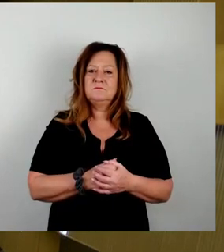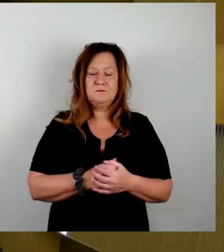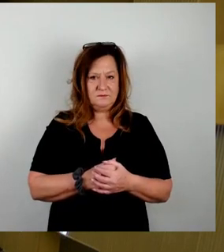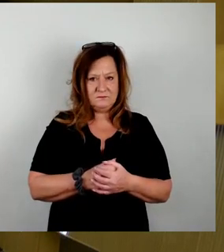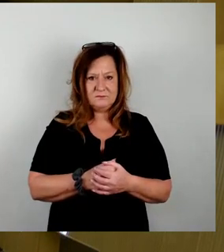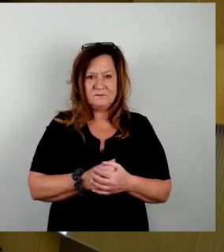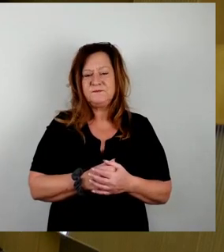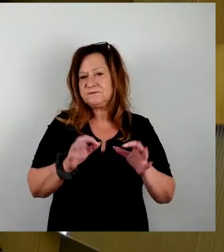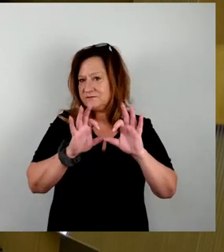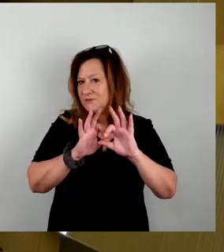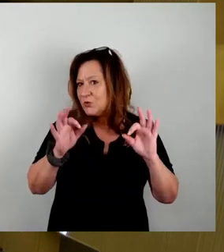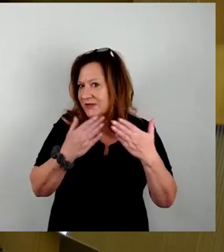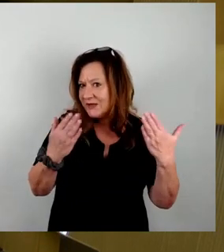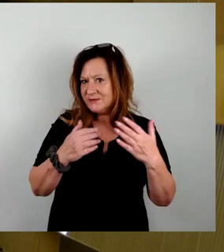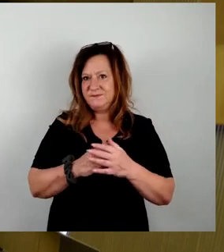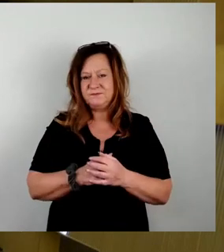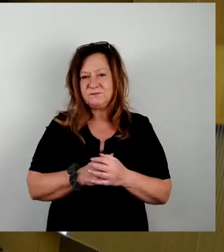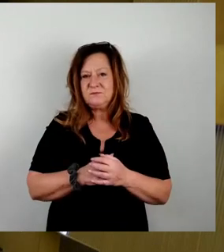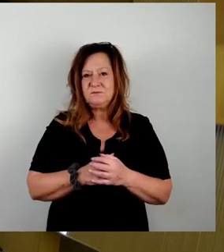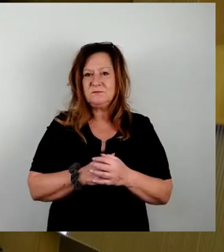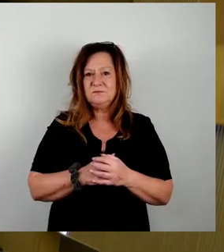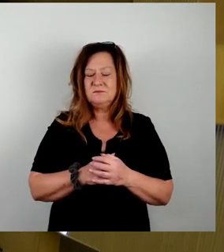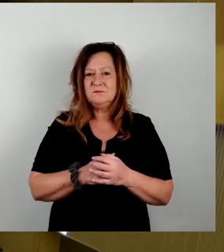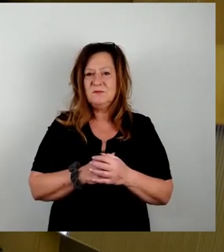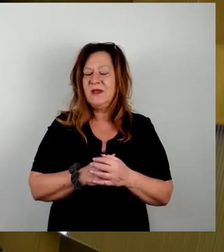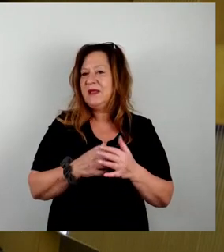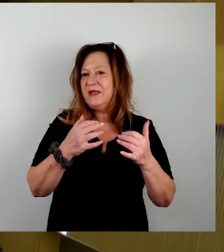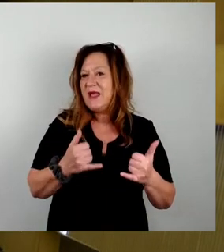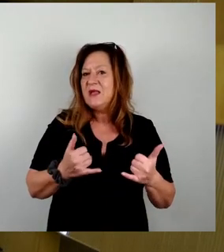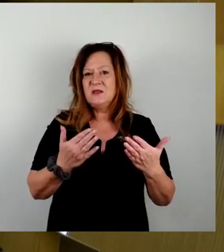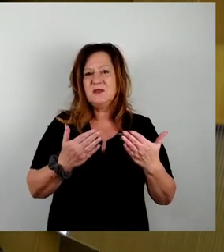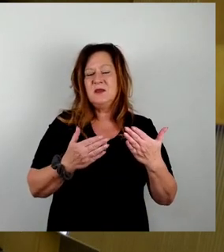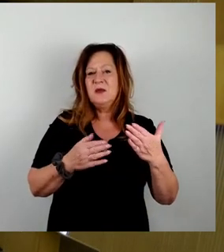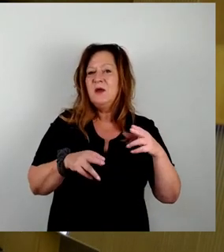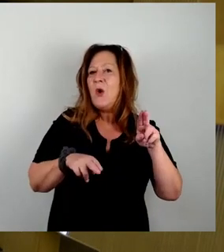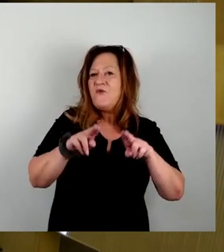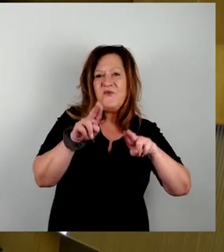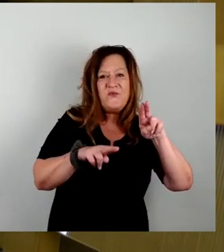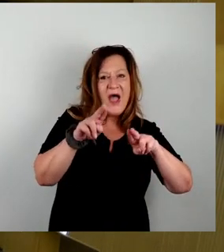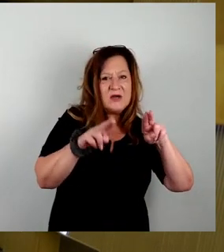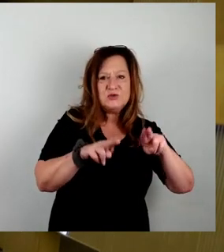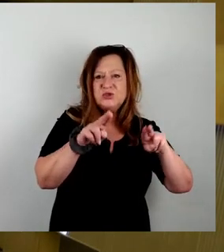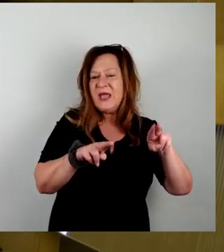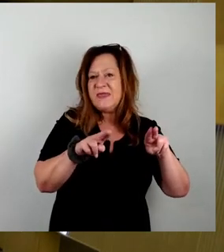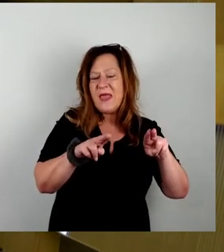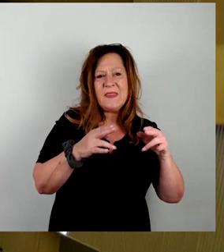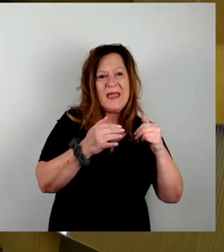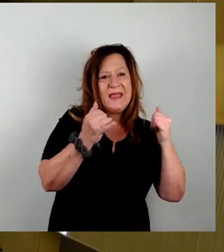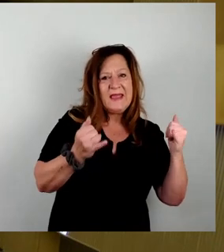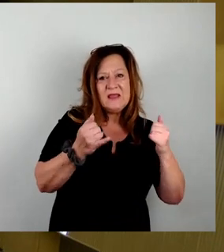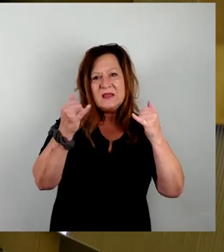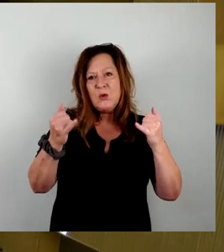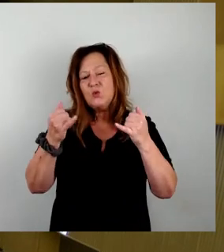Guten Tag. Es ist ja nun bei verschiedenen Institutionen so, dass